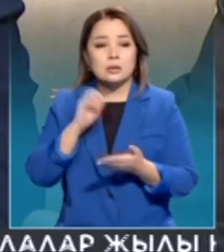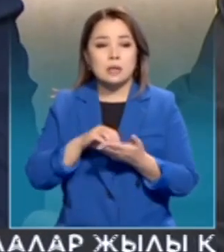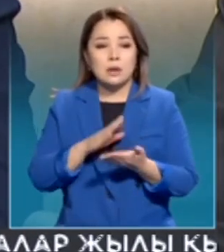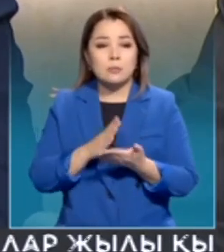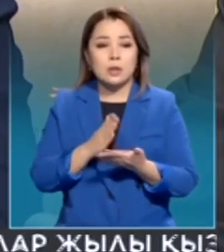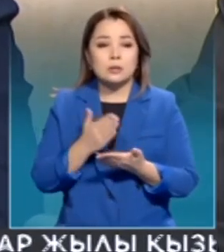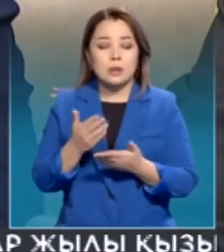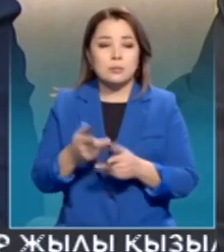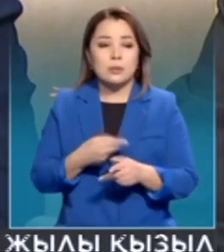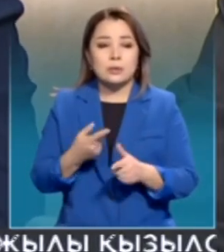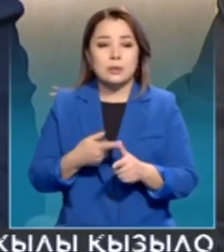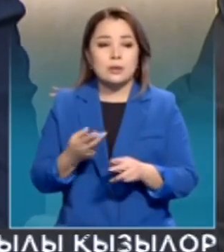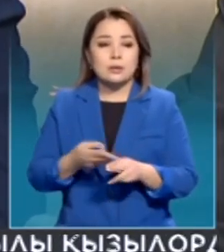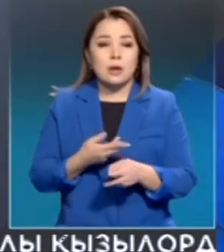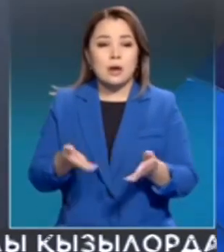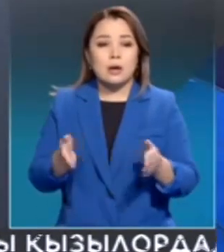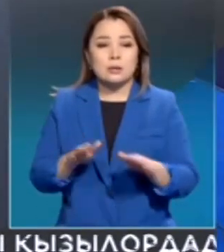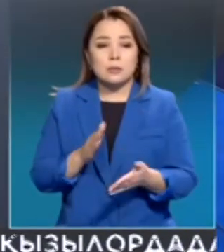тағы да атаусыз қалды.